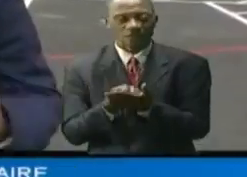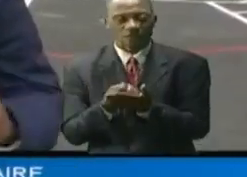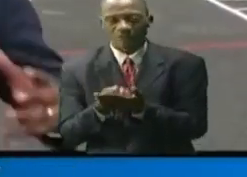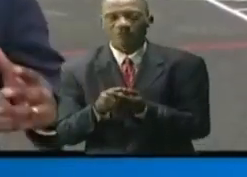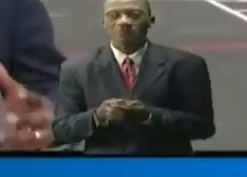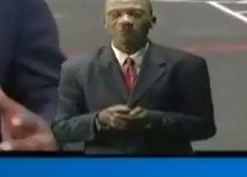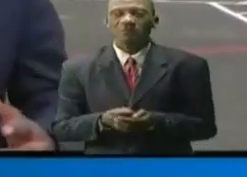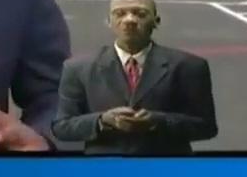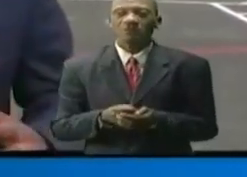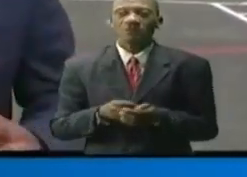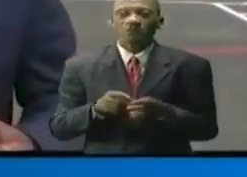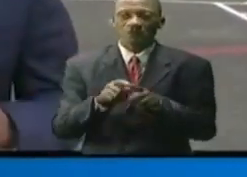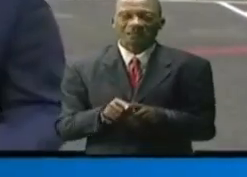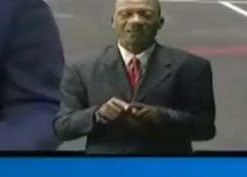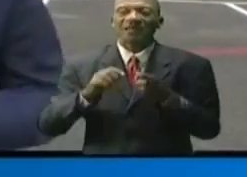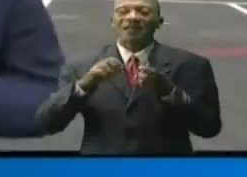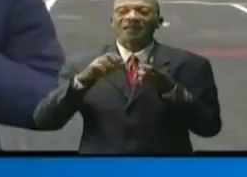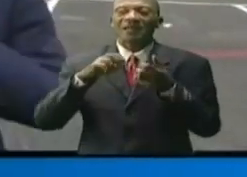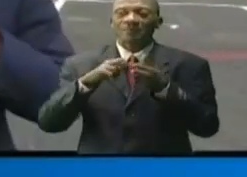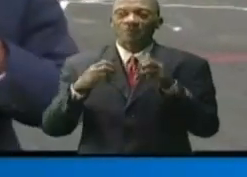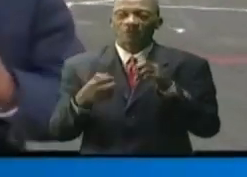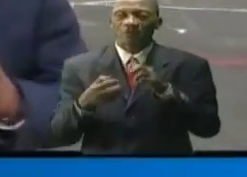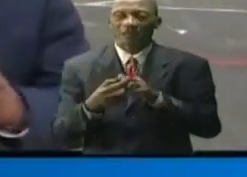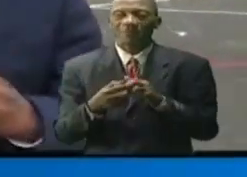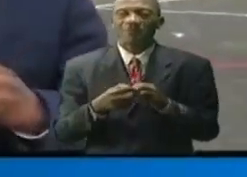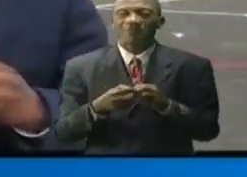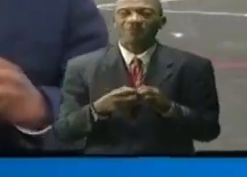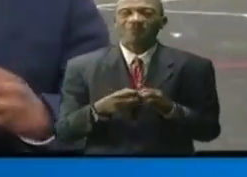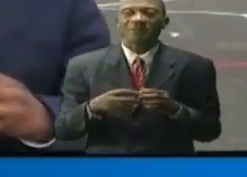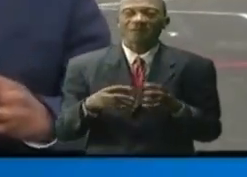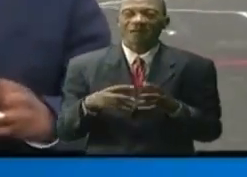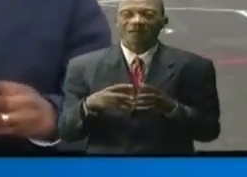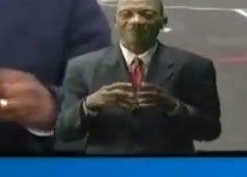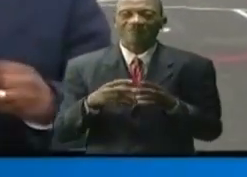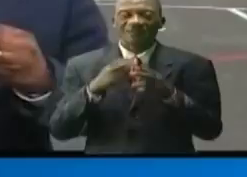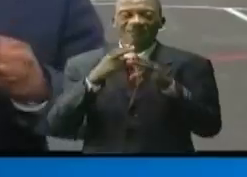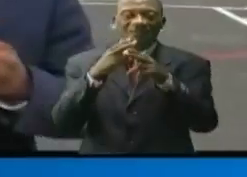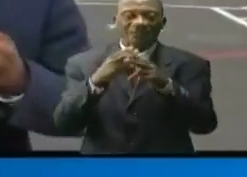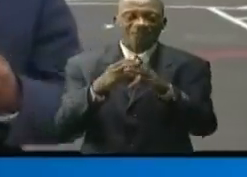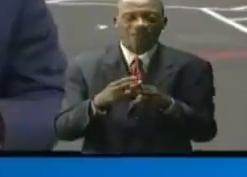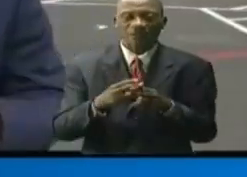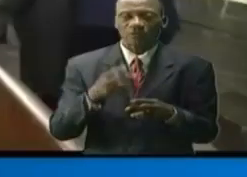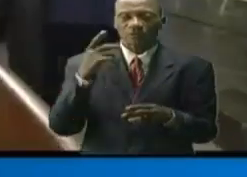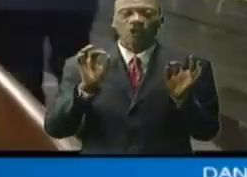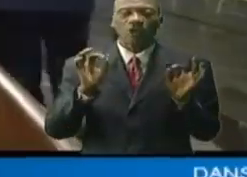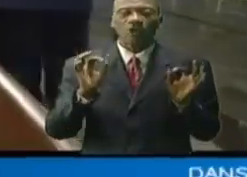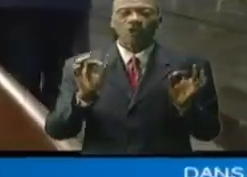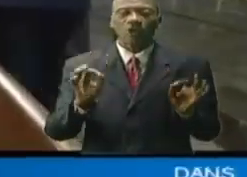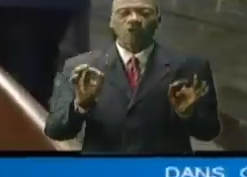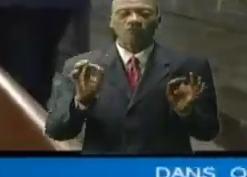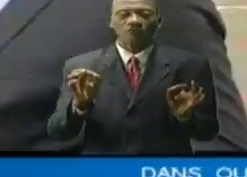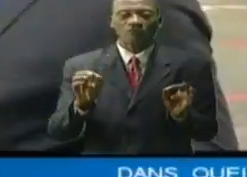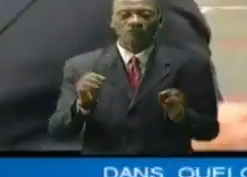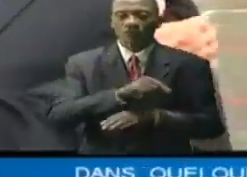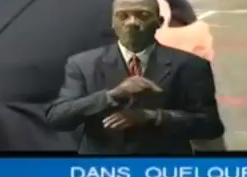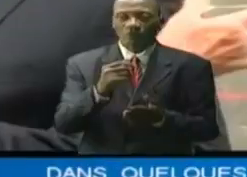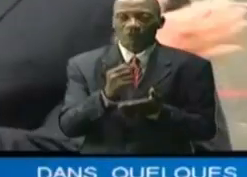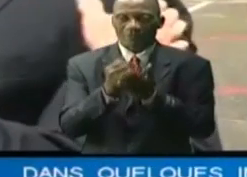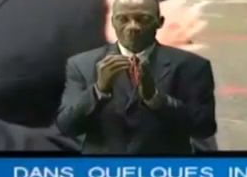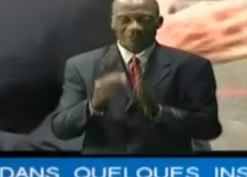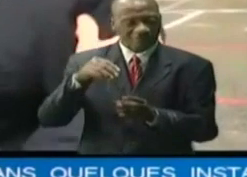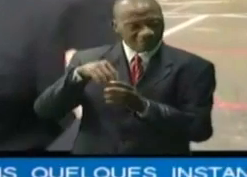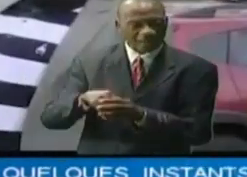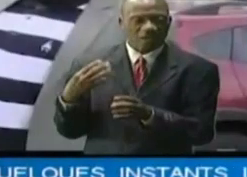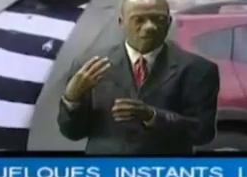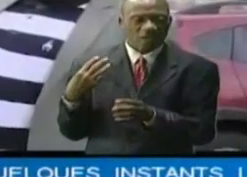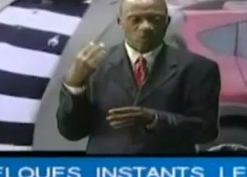la rencontre a abouti par l'installation pratiquement d'un nouveau consul de la RDC ici à l'État de Washington et